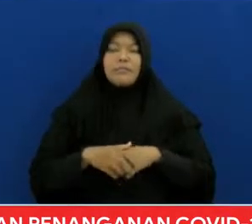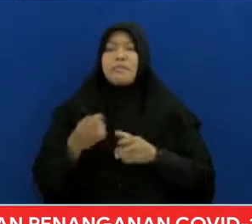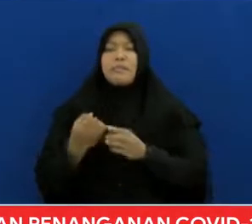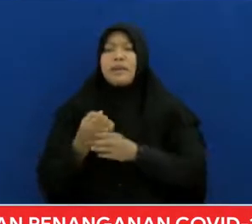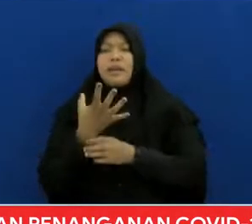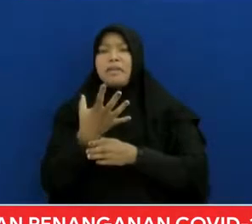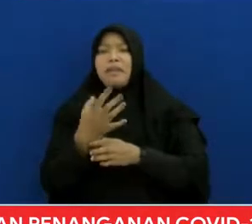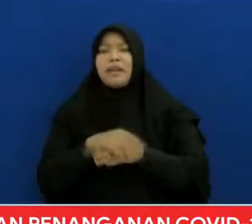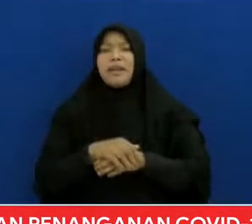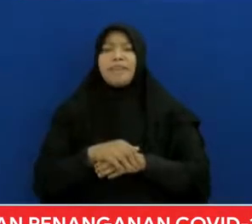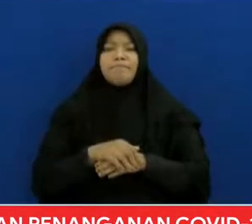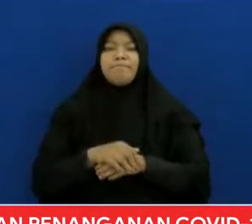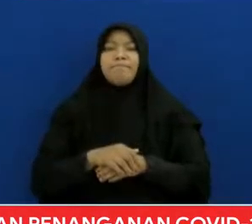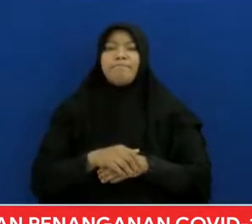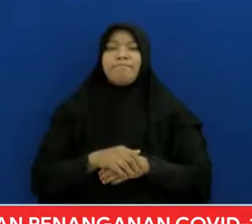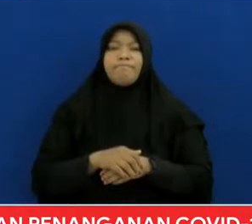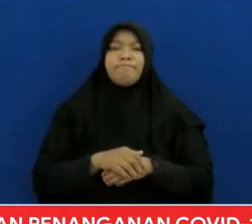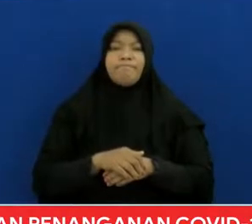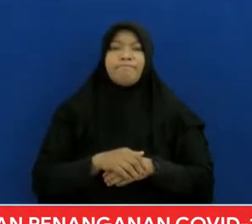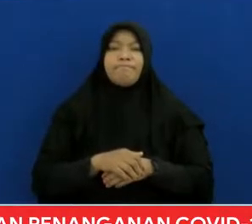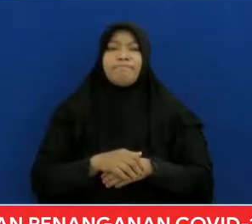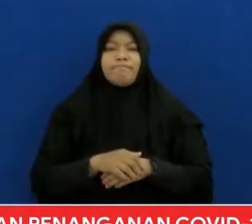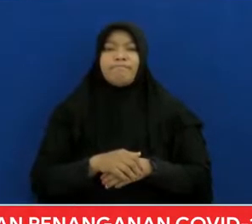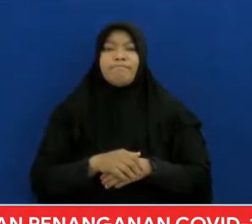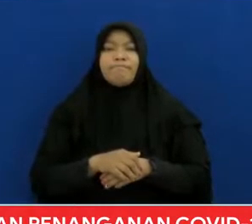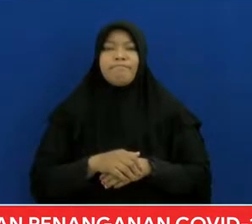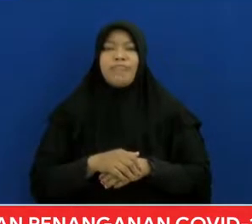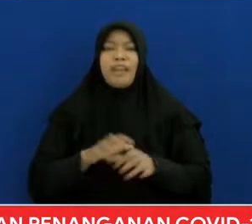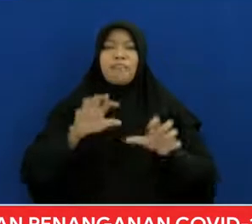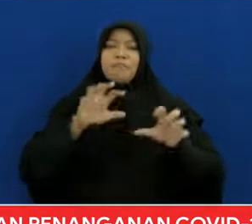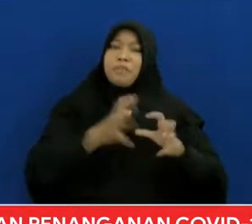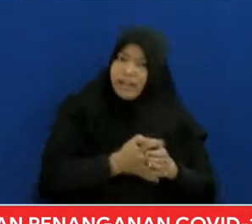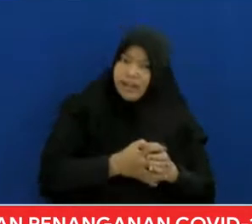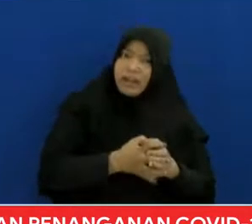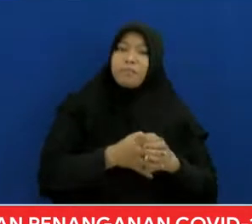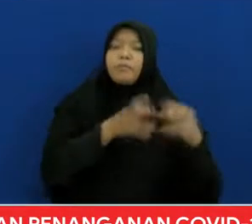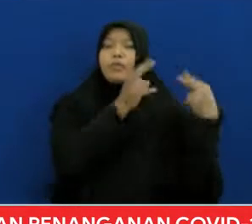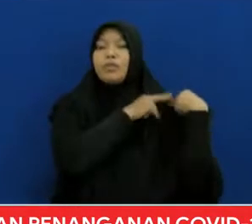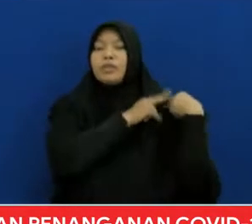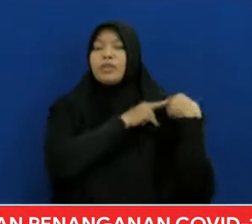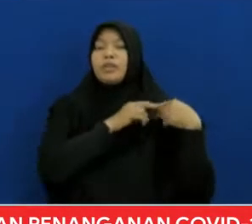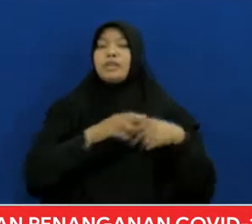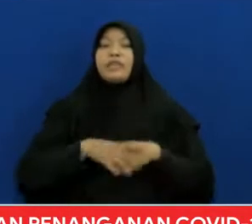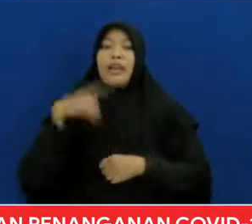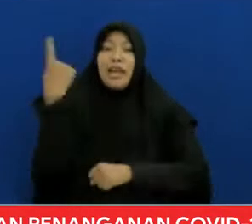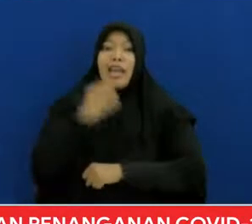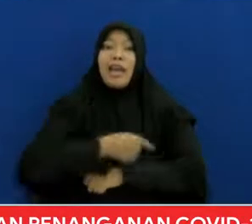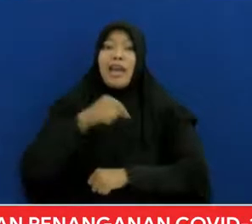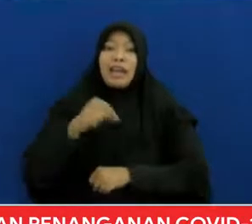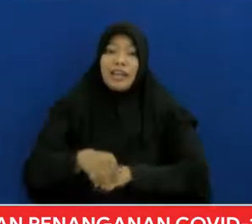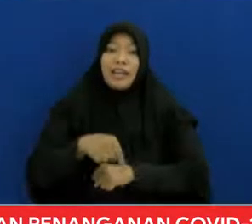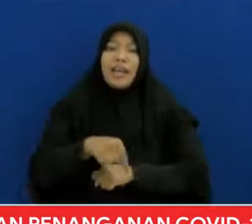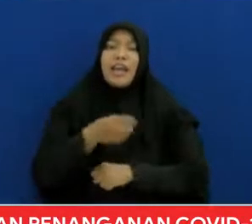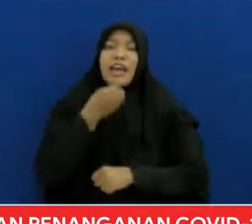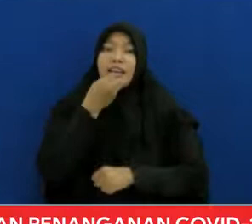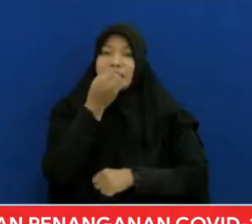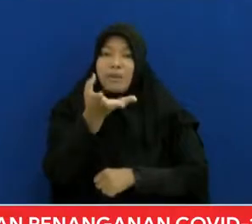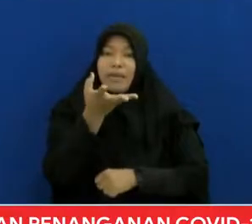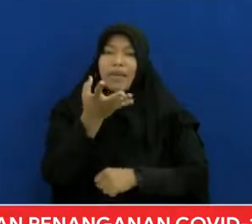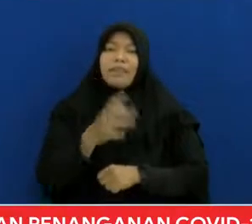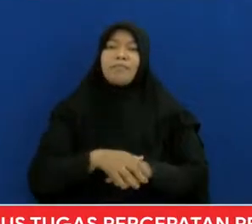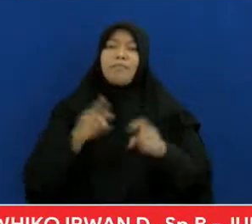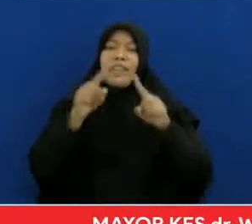Perkembangan update terakhir yang berhasil direkap gugus tugas untuk hari ini akan kita sampaikan